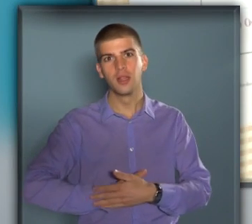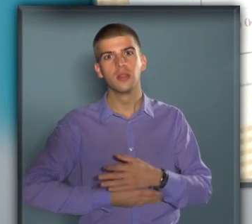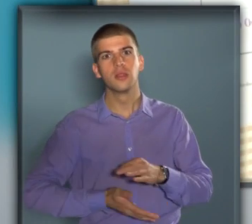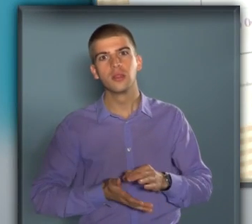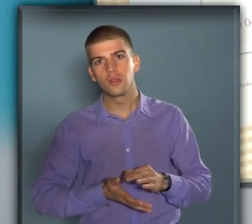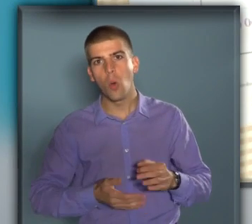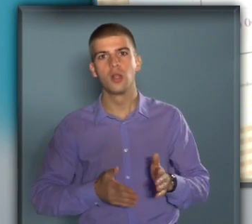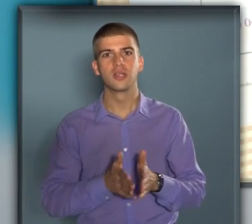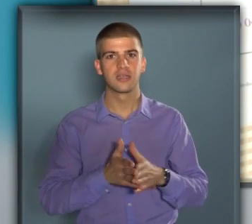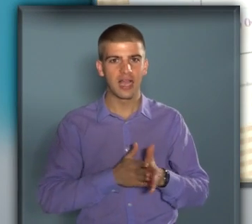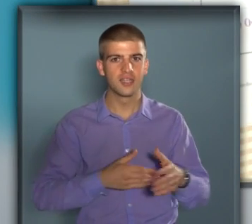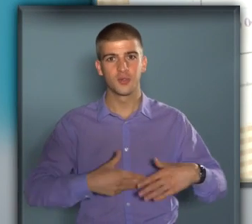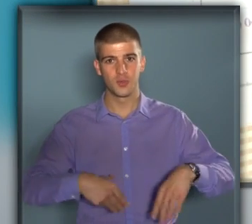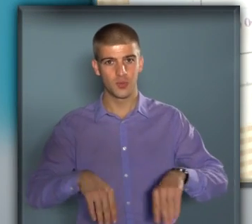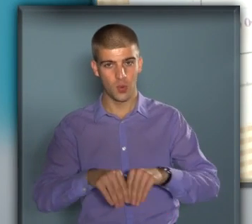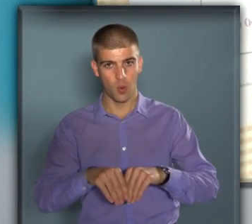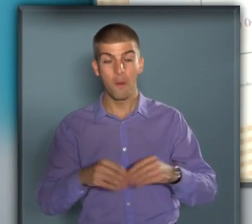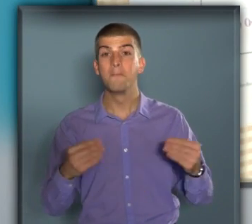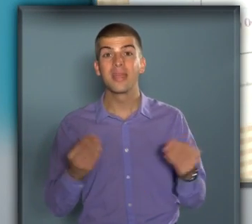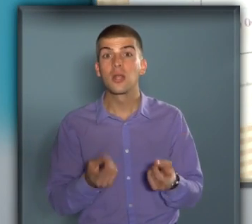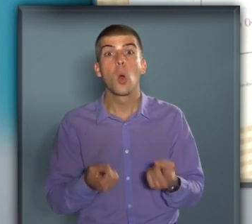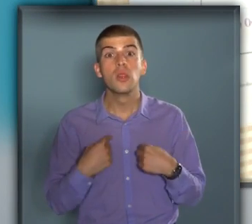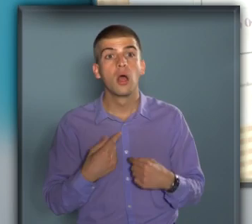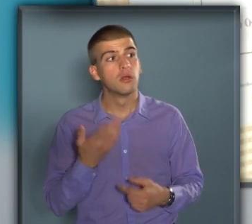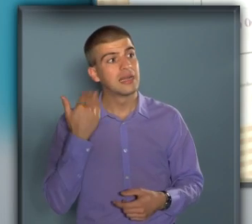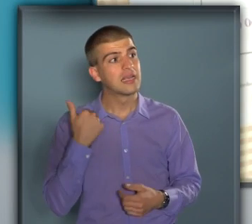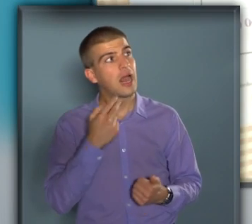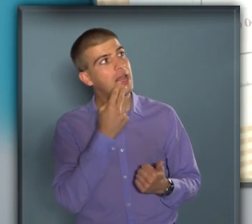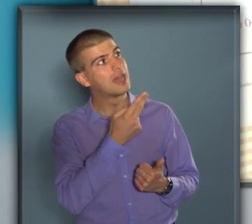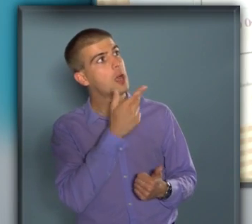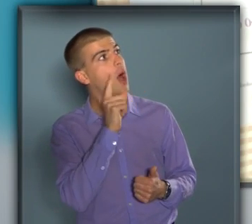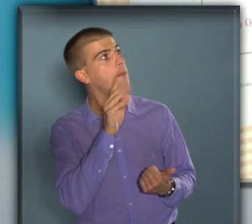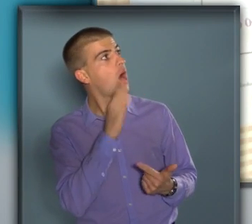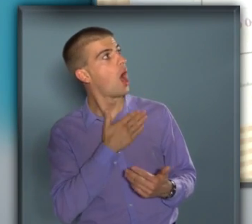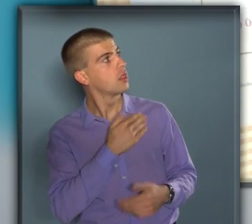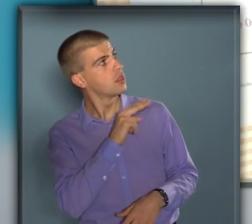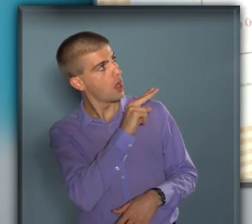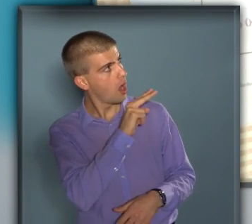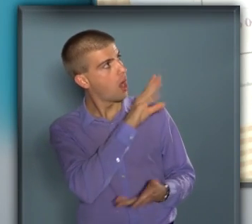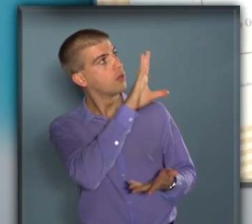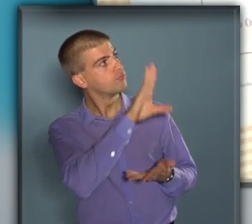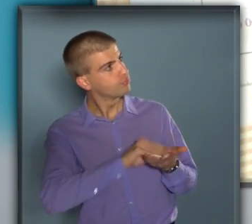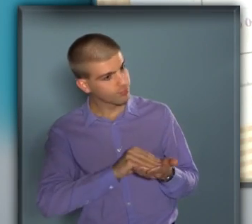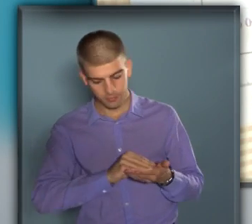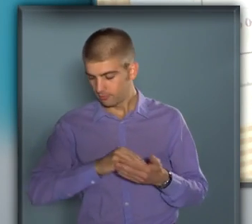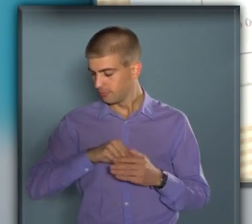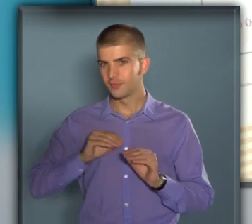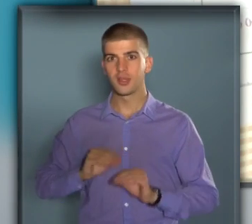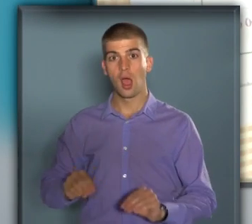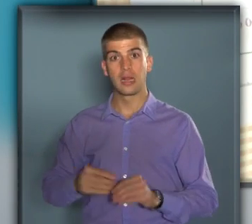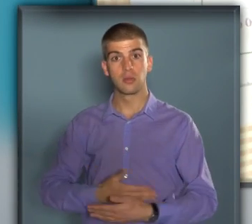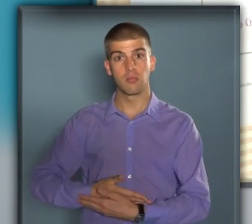az eszköztárból, amit eltanultunk, amit láttunk a saját szüleinktől. És nagyon meglepő az,